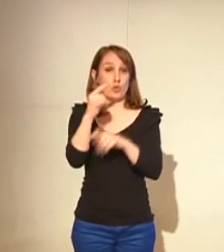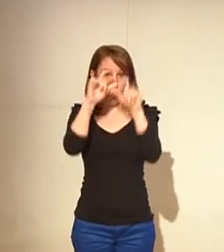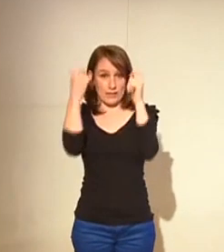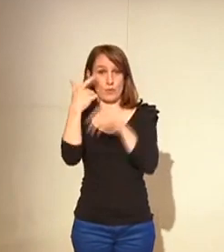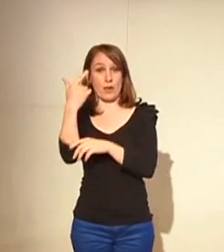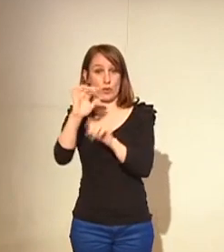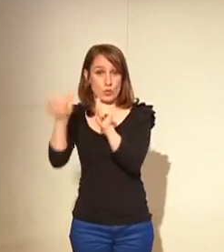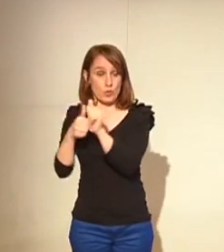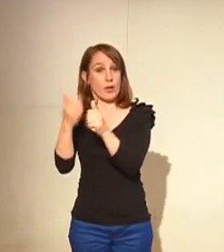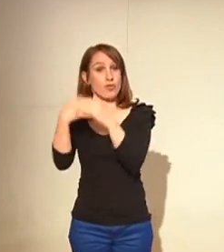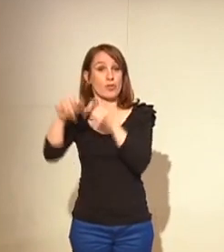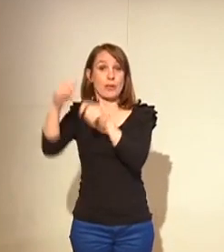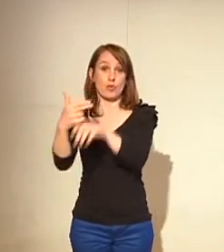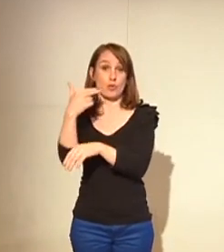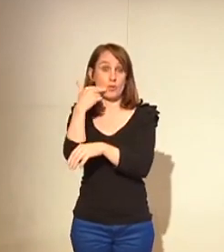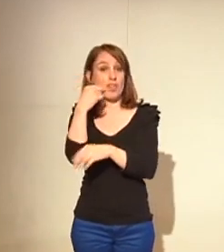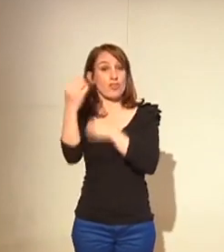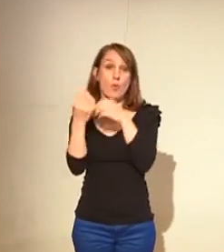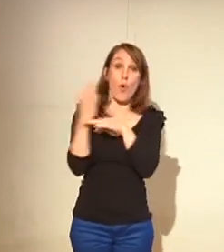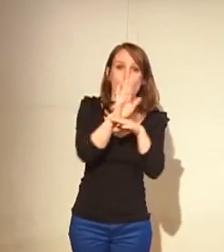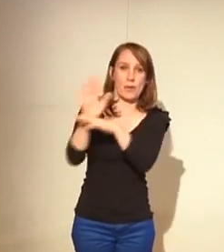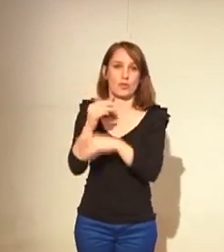parmi les usagers et les représentants